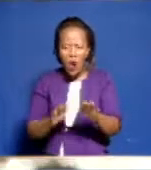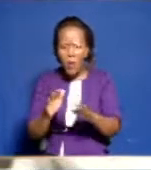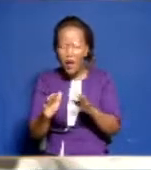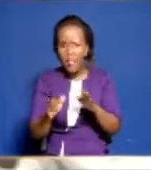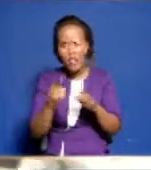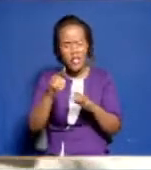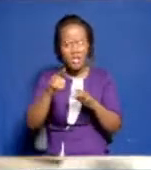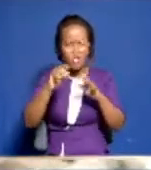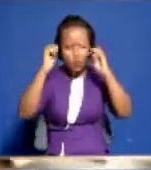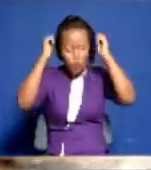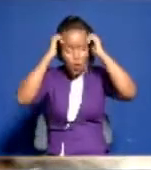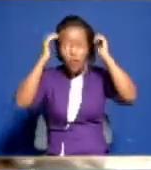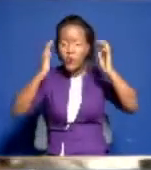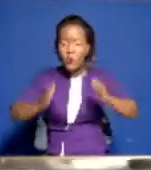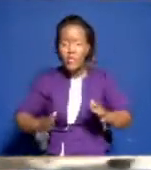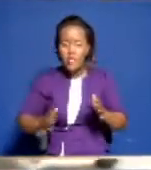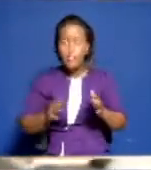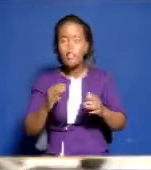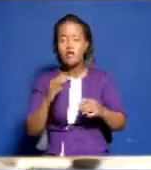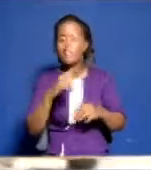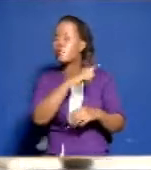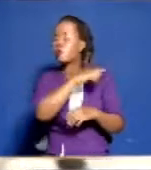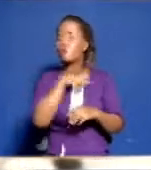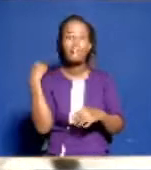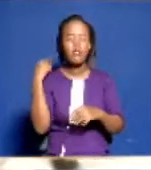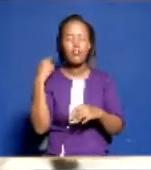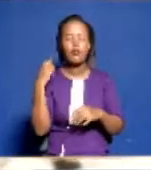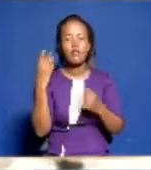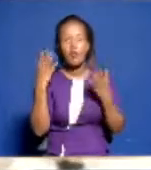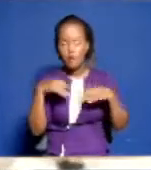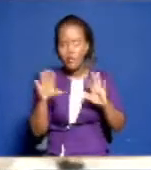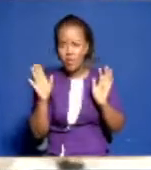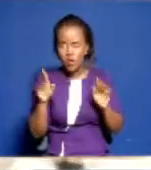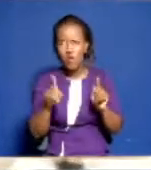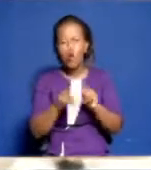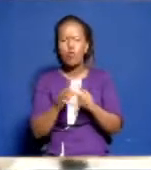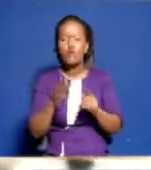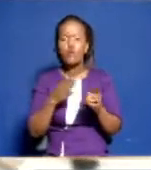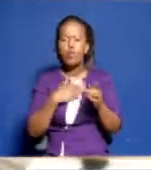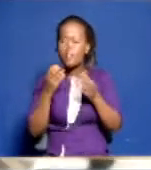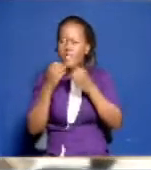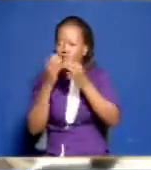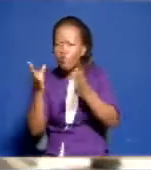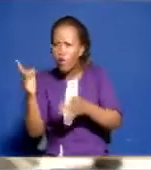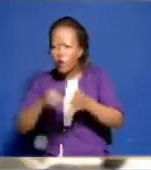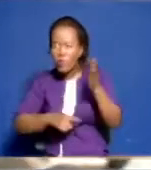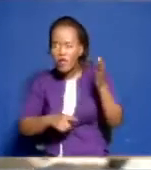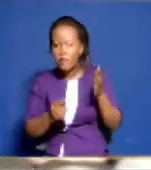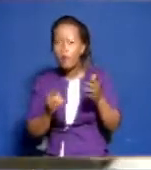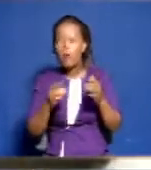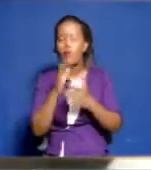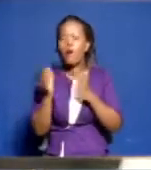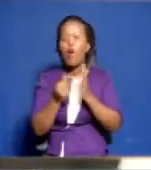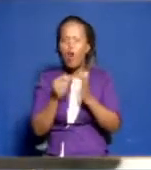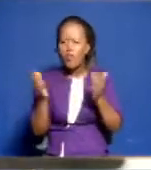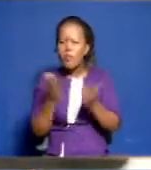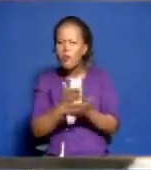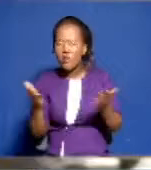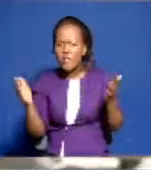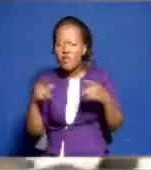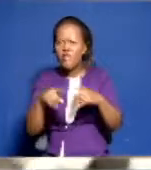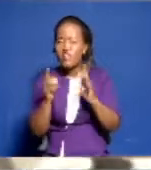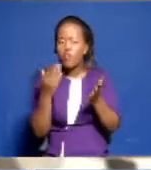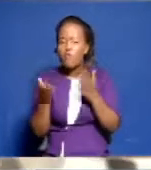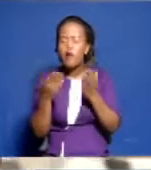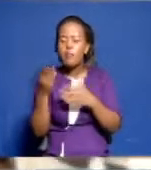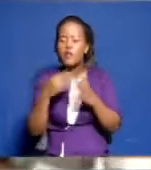one for our own. Hame kato kwa she, hame kato kwa shingo. Na nambiwa, in fact, kunulikuwa na vitu zake hapo. Sijua likuwa menunuwa sapa,